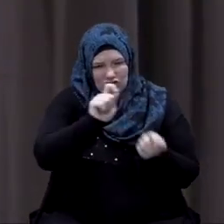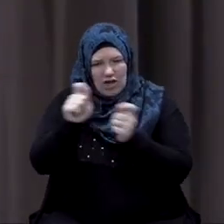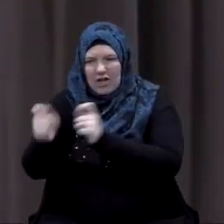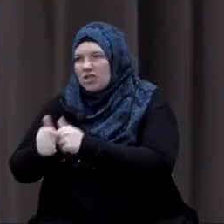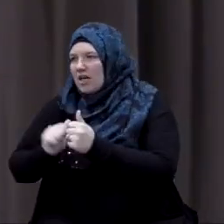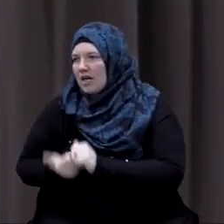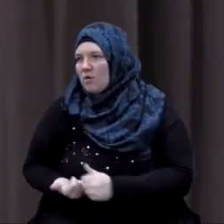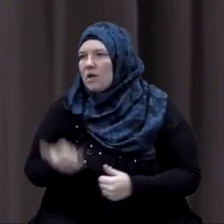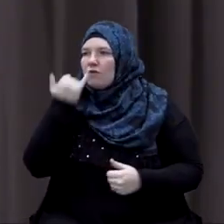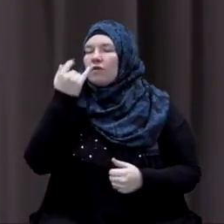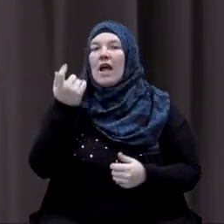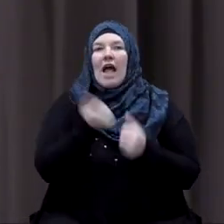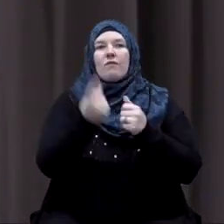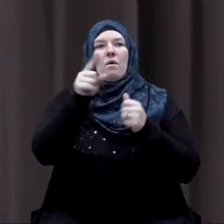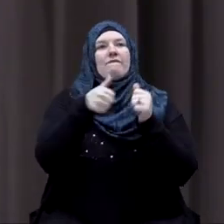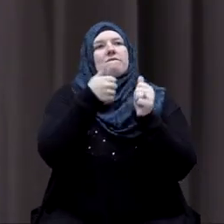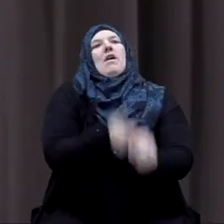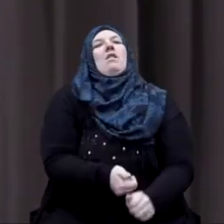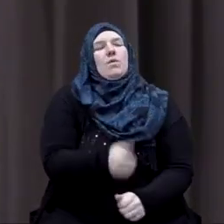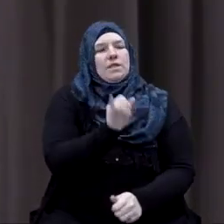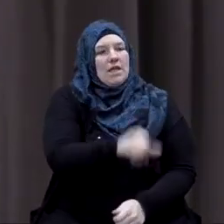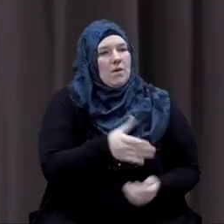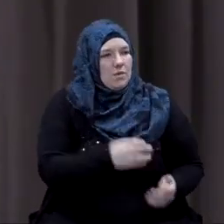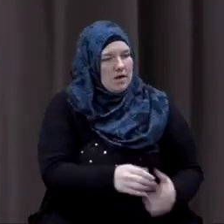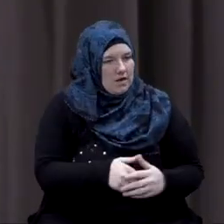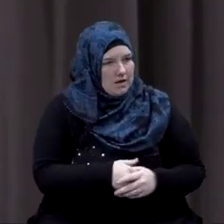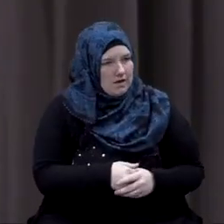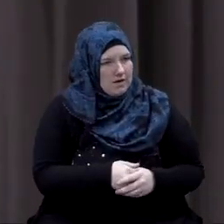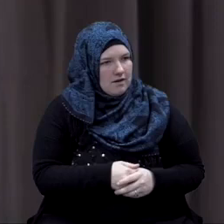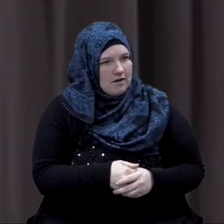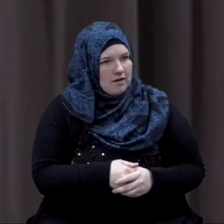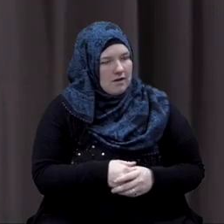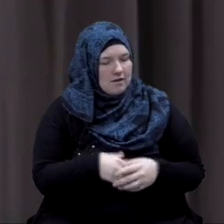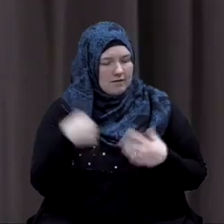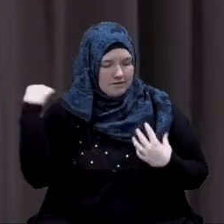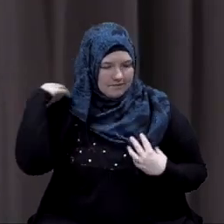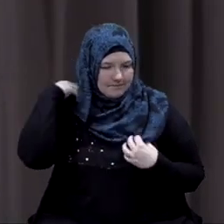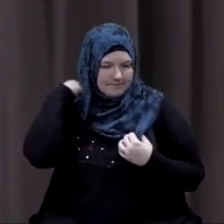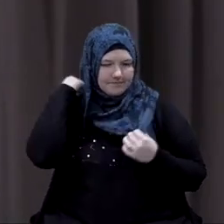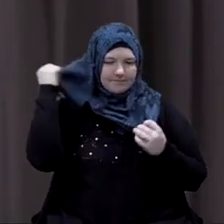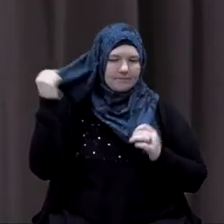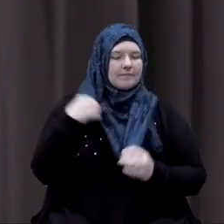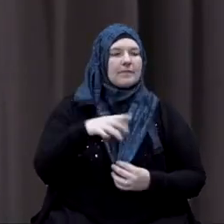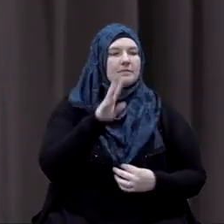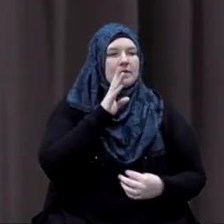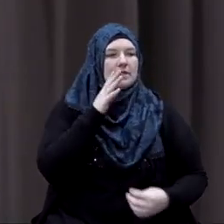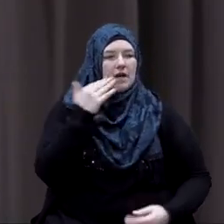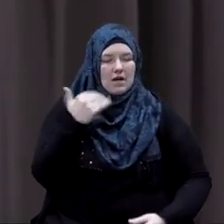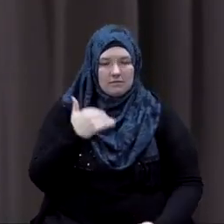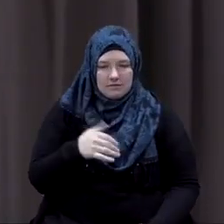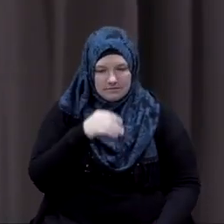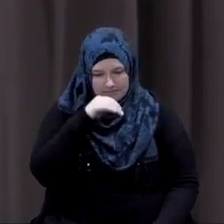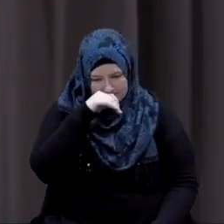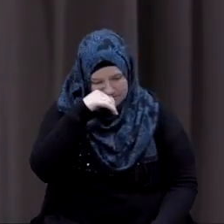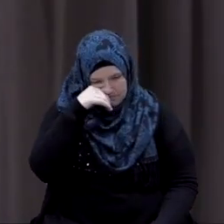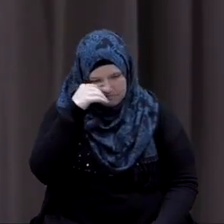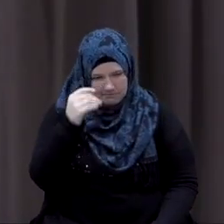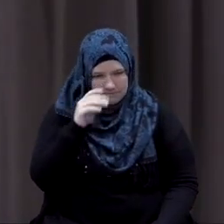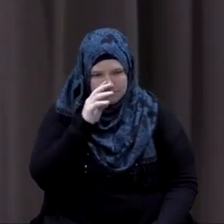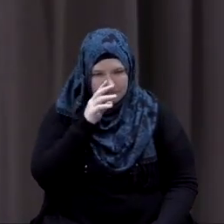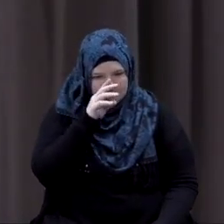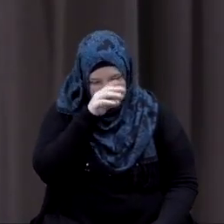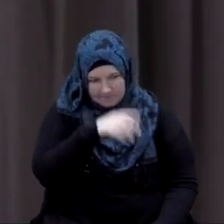Allah subhanahu wa ta'ala says, وَلْتَكُمْ مِنْكُمْ أُمَّةٌ يَدْعُونَ إِلَى الْخَيْرِ